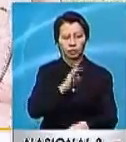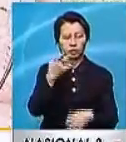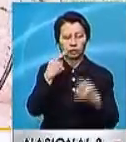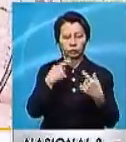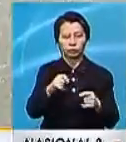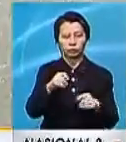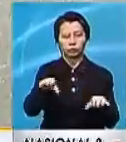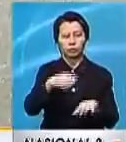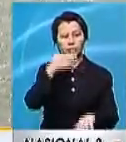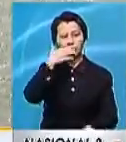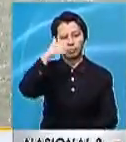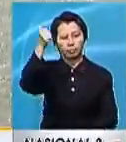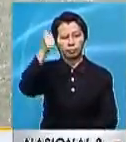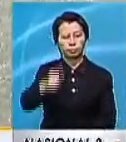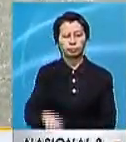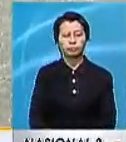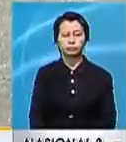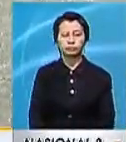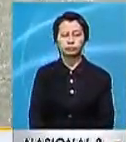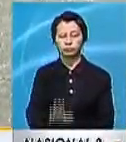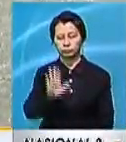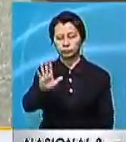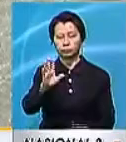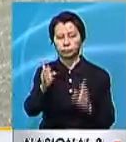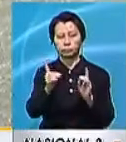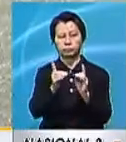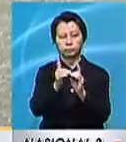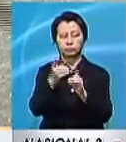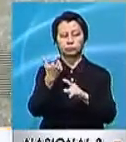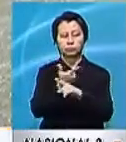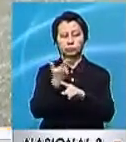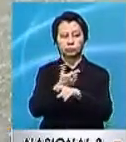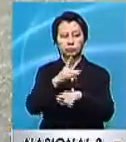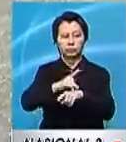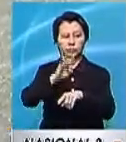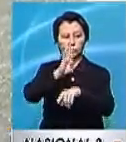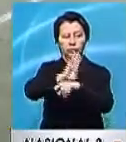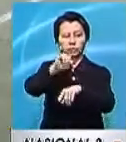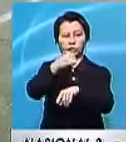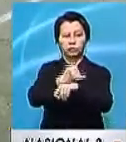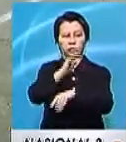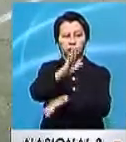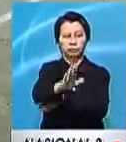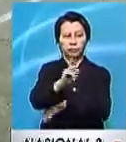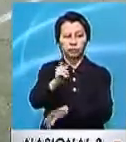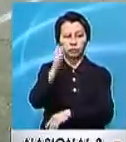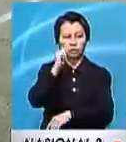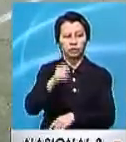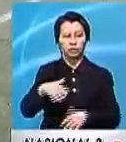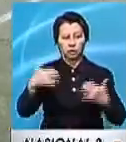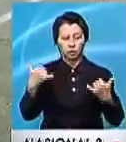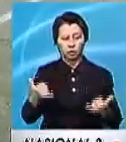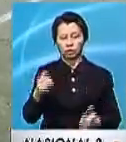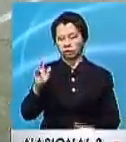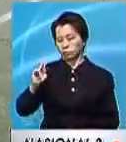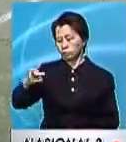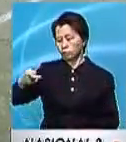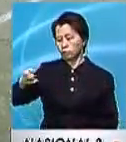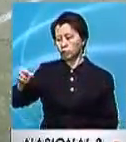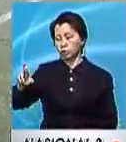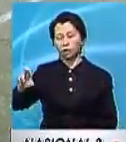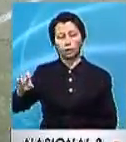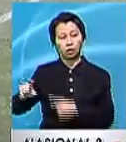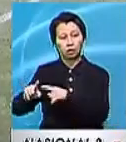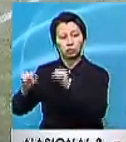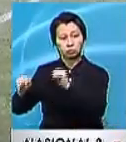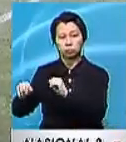yang terbaik. Mereka ditemui pada sesi latihan di Bukit Jalil petang tadi. Setakat ini hanya Khairul Anwar Muhammad layak ke